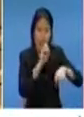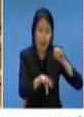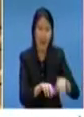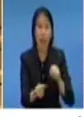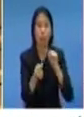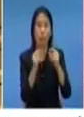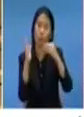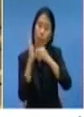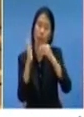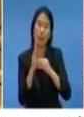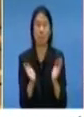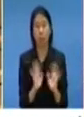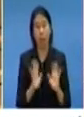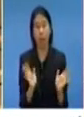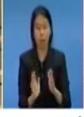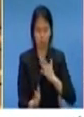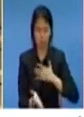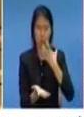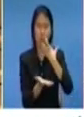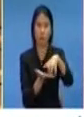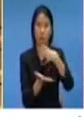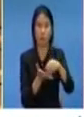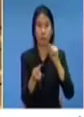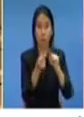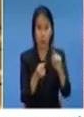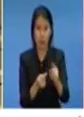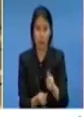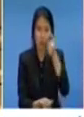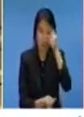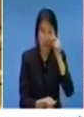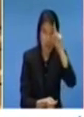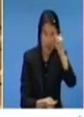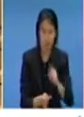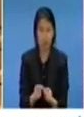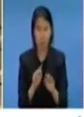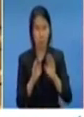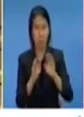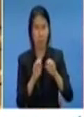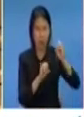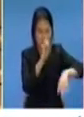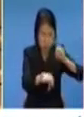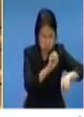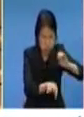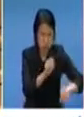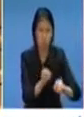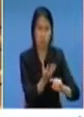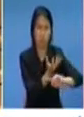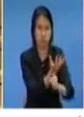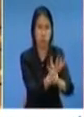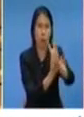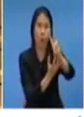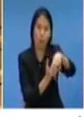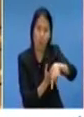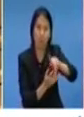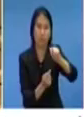นะครับผมนำเรียนอย่างนี้ครับว่าวันหนึ่งประมาณ 6,000 ตันตันหนึ่งต้องกำ